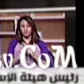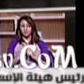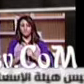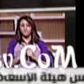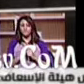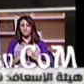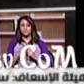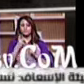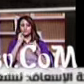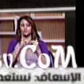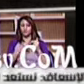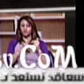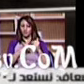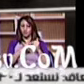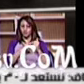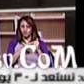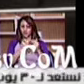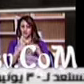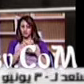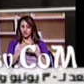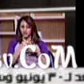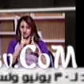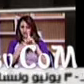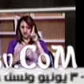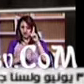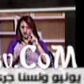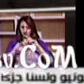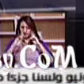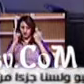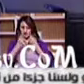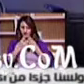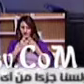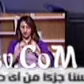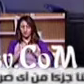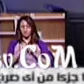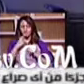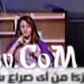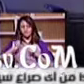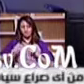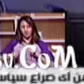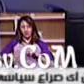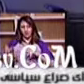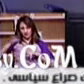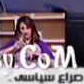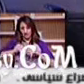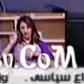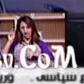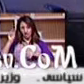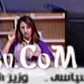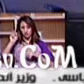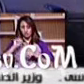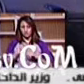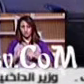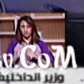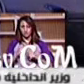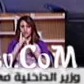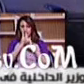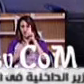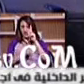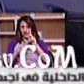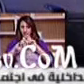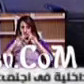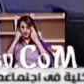النقد برفض تعون المشار عبد المجيد المحدد له جلسه 25 واكدت النيابه في حيثيات رايها ان قرار تعيين المستشار طلعت